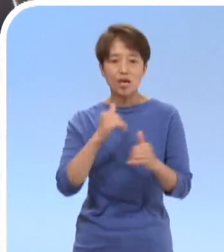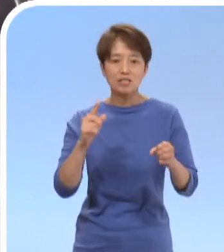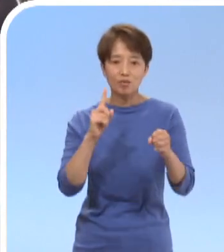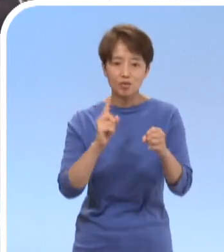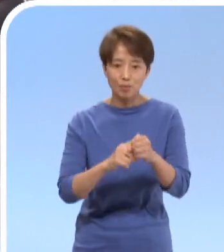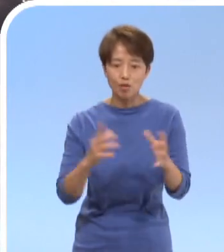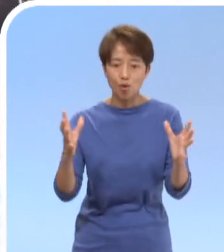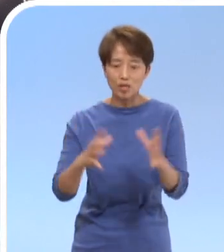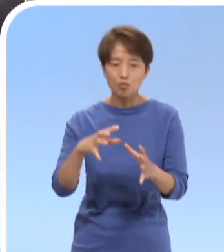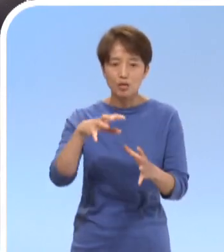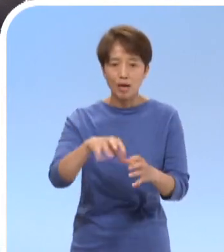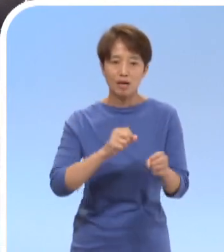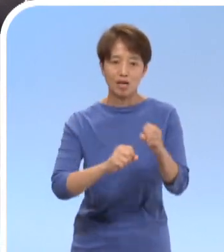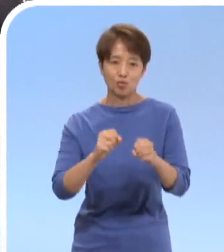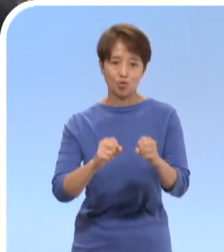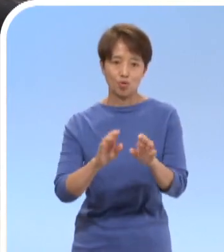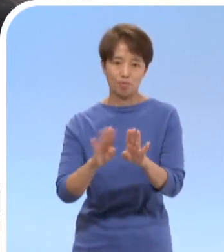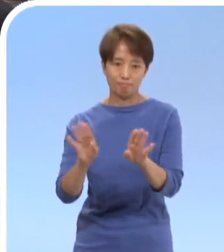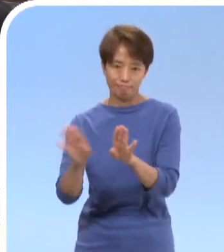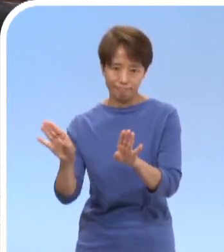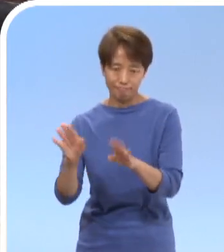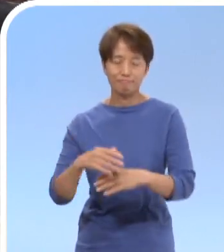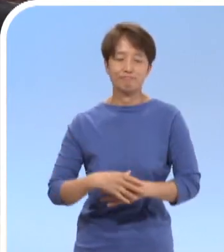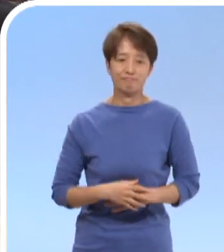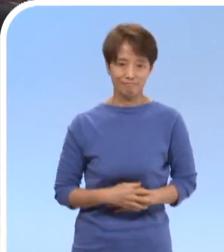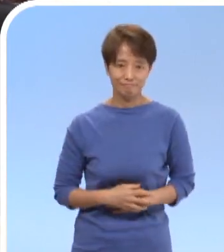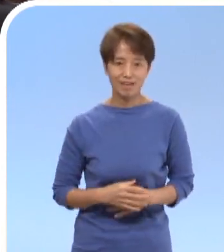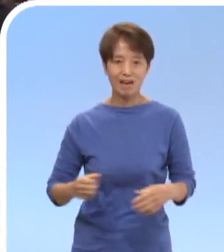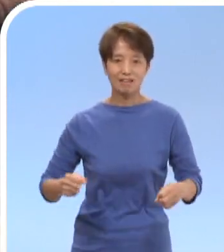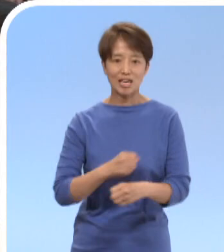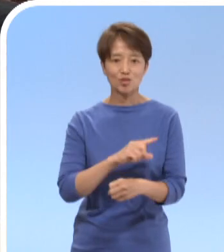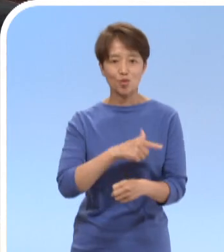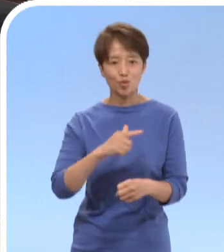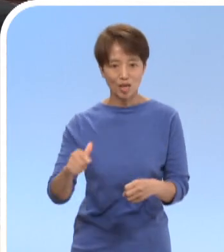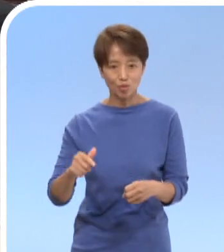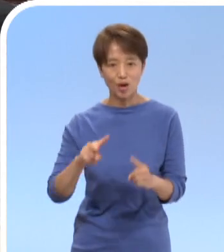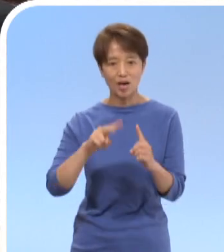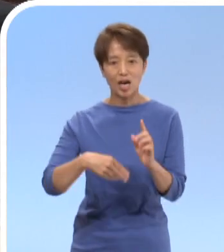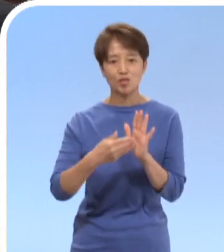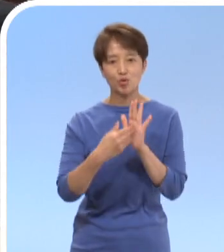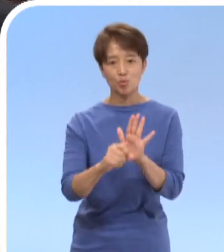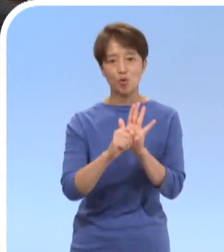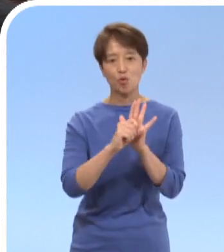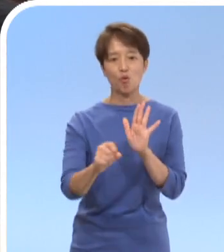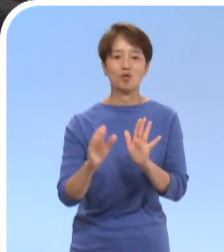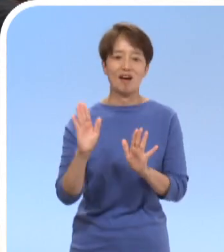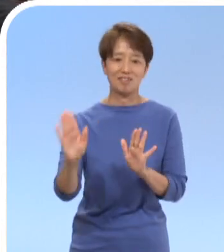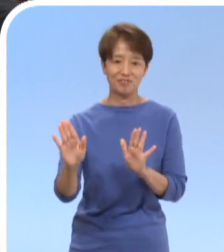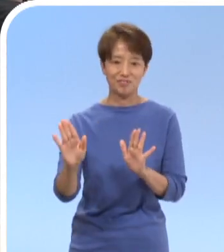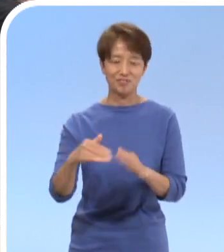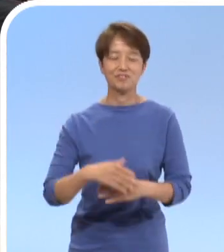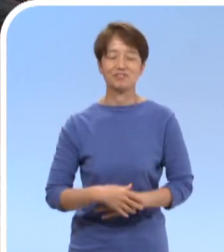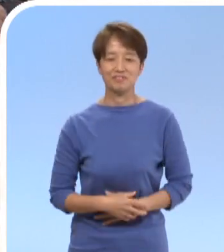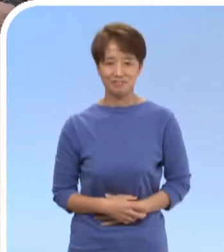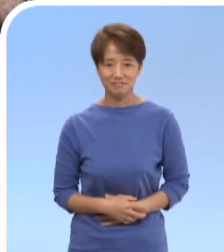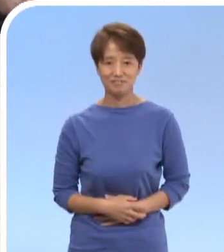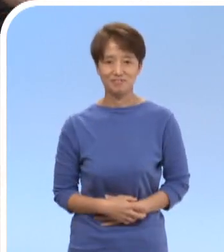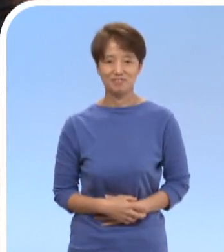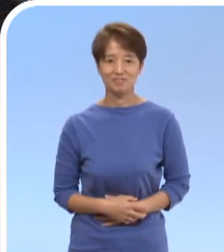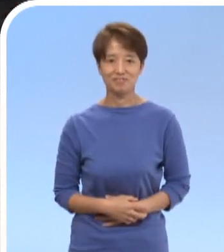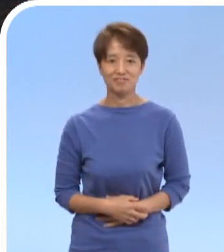者のための集いの場所として活動しています。体操などの活動は介護予防にもつながっているんです